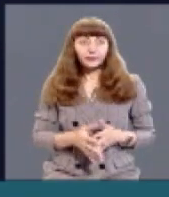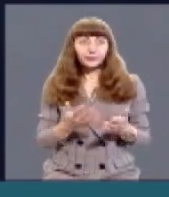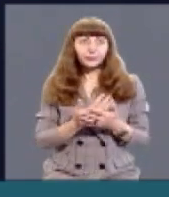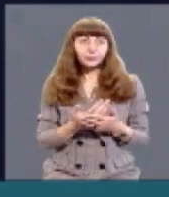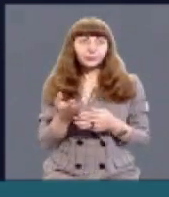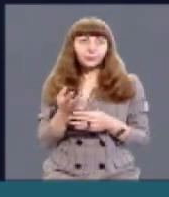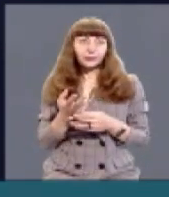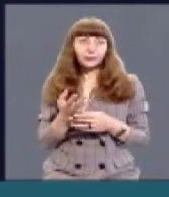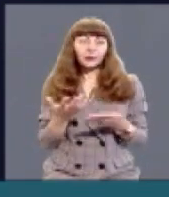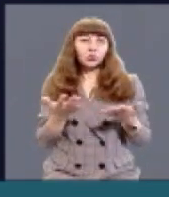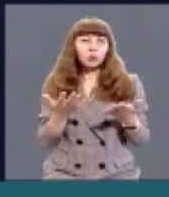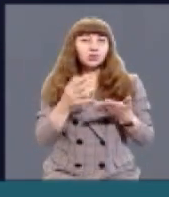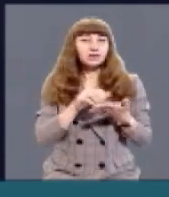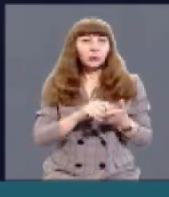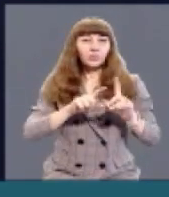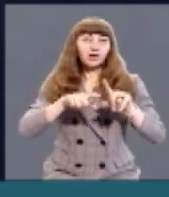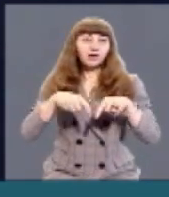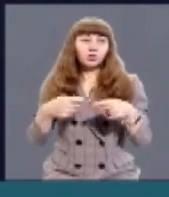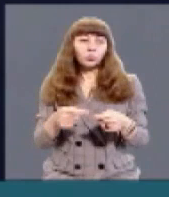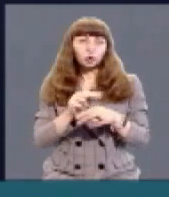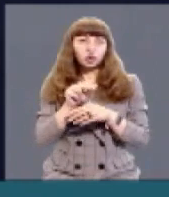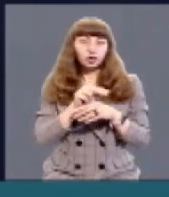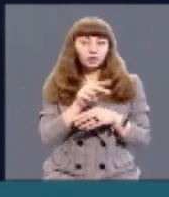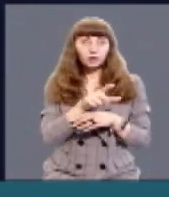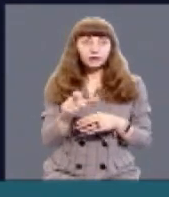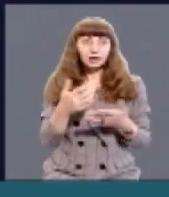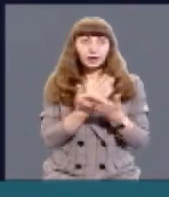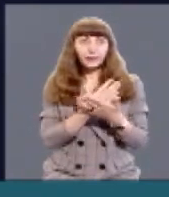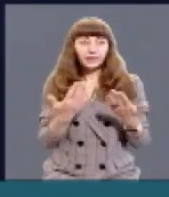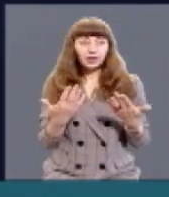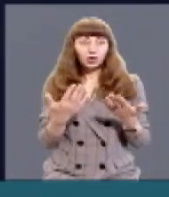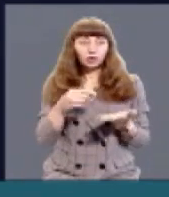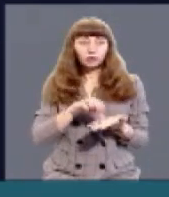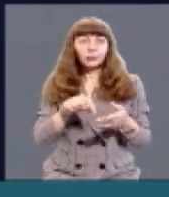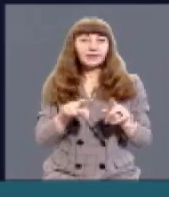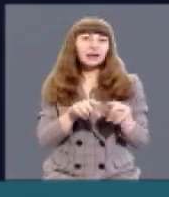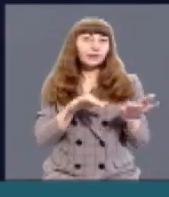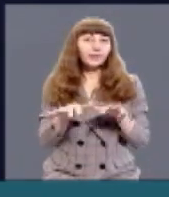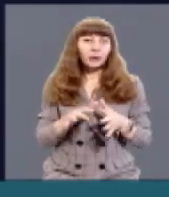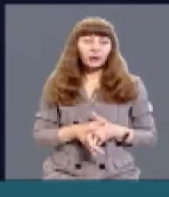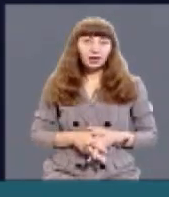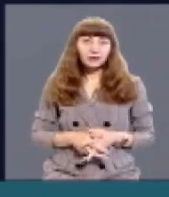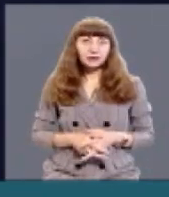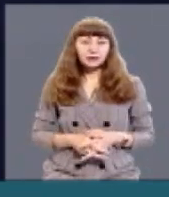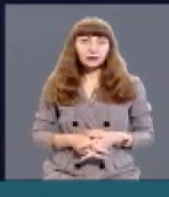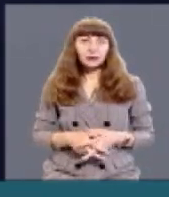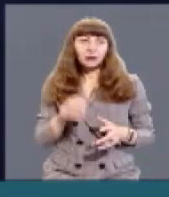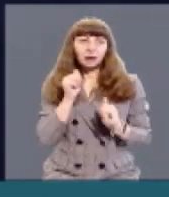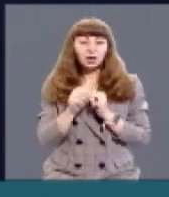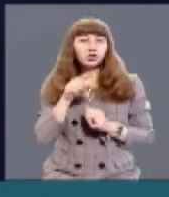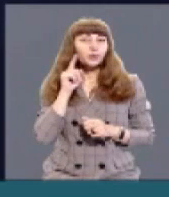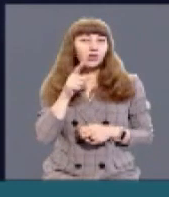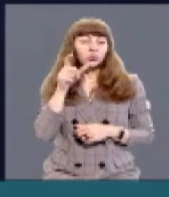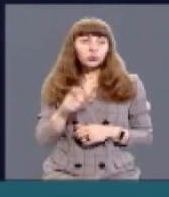Внештатными сотрудниками, которые занимаются привлечением людей. Поэтому мы присутствуем на данной ярмарке. Каждый